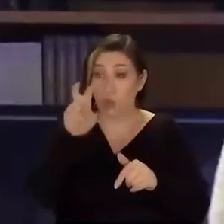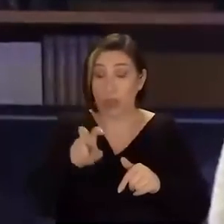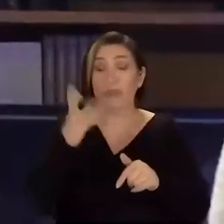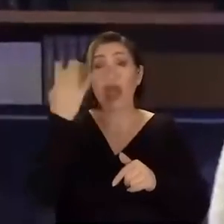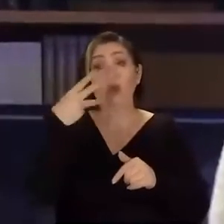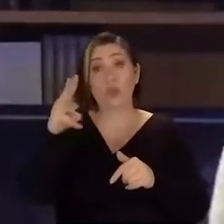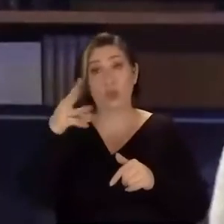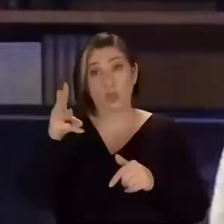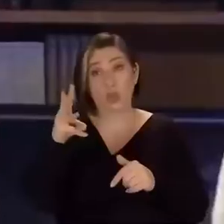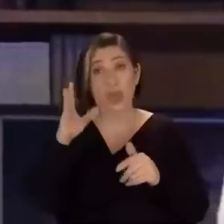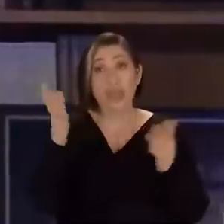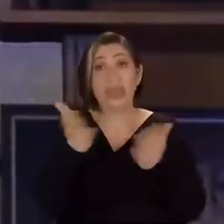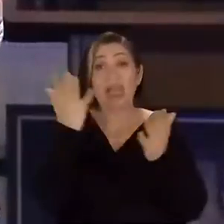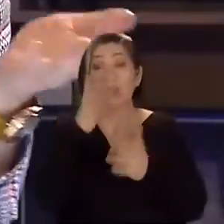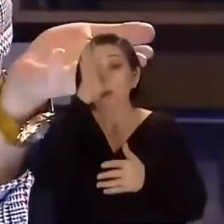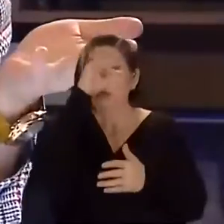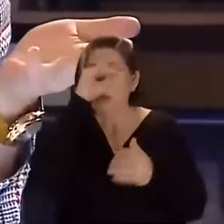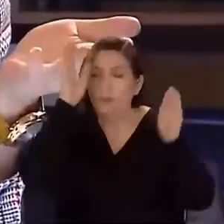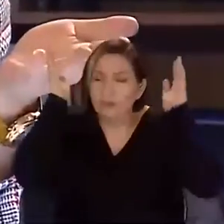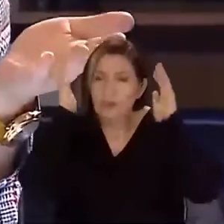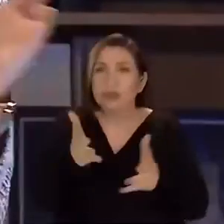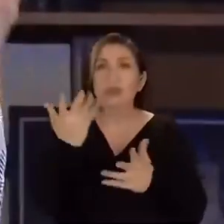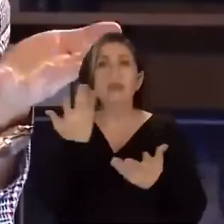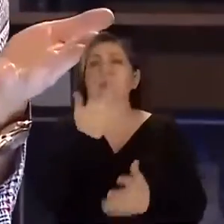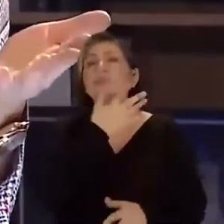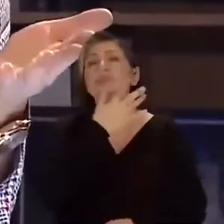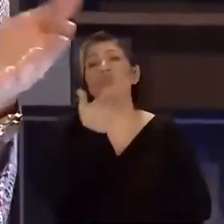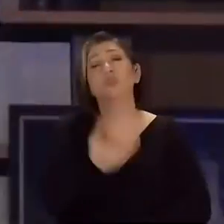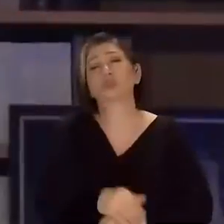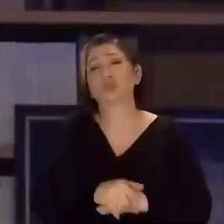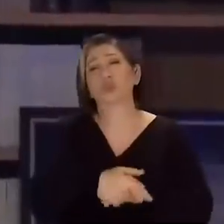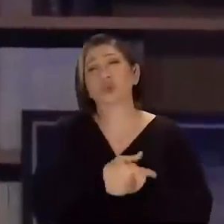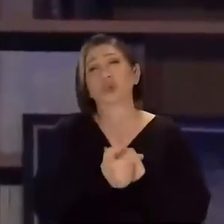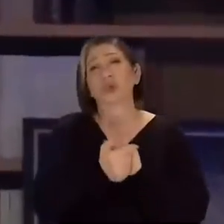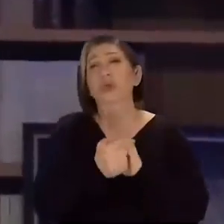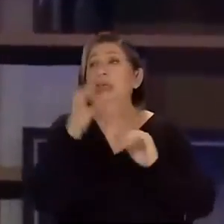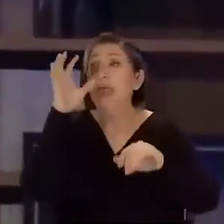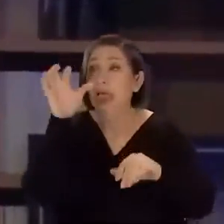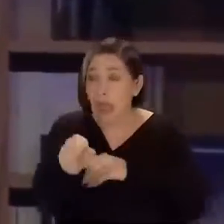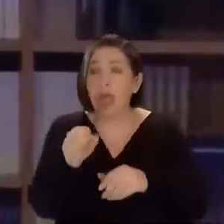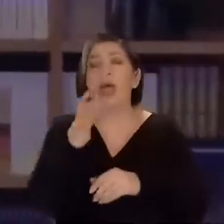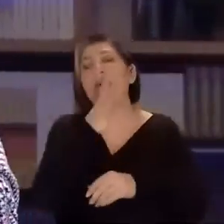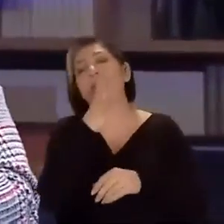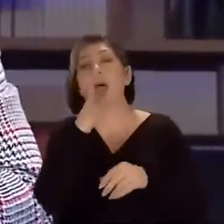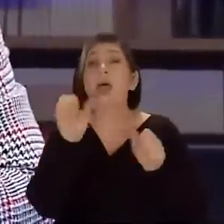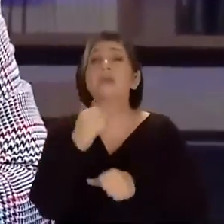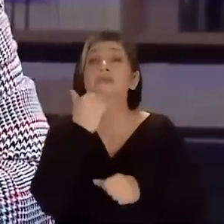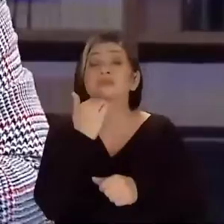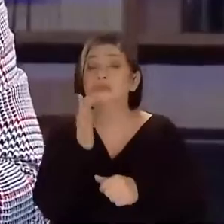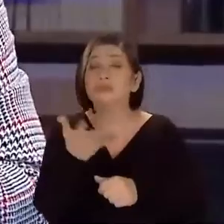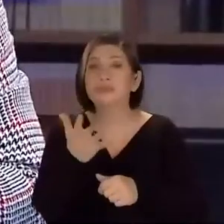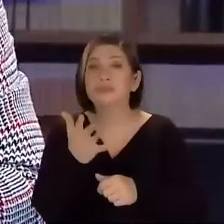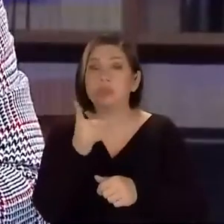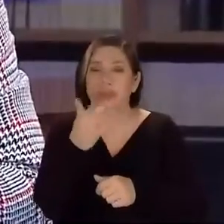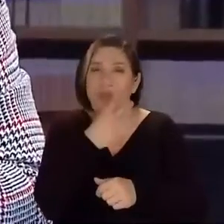da euronun ne kadar sahtesi var? Nereden biliyoruz? Hayır, nereden biliyoruz? Tabii. Yakalanırsa bileceğiz. Hı. Ya yakalanmayanlar?